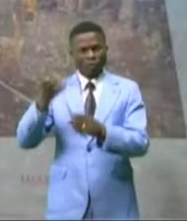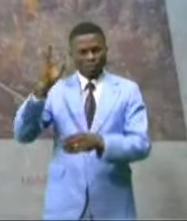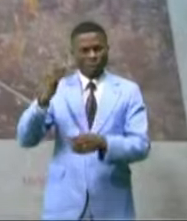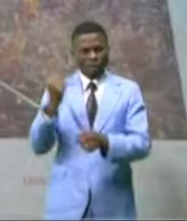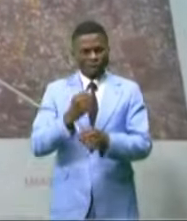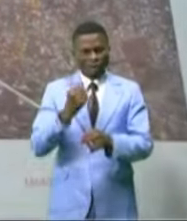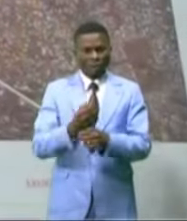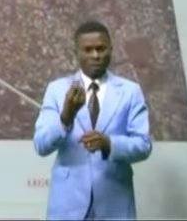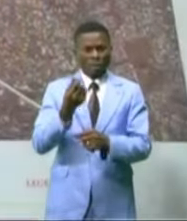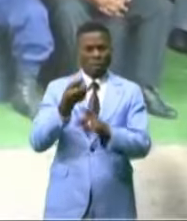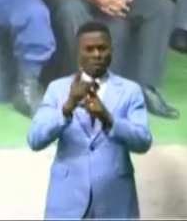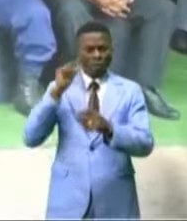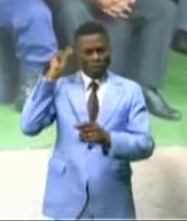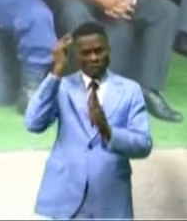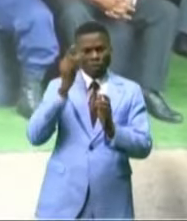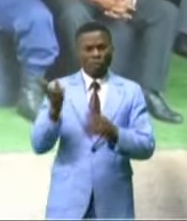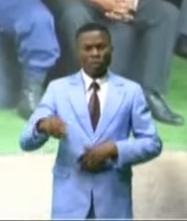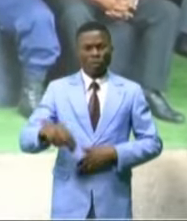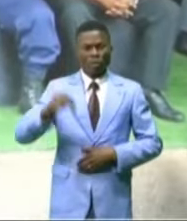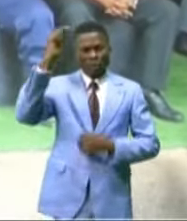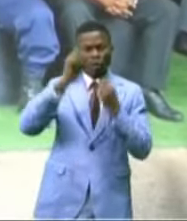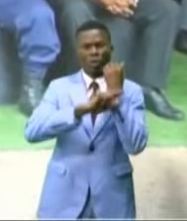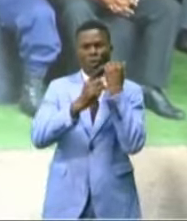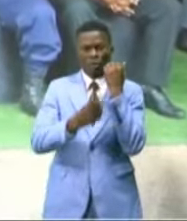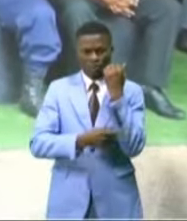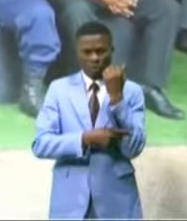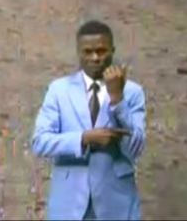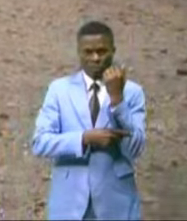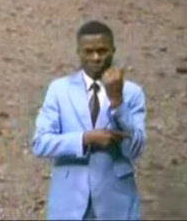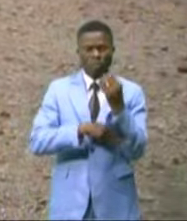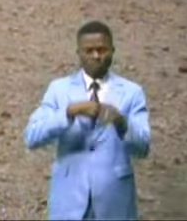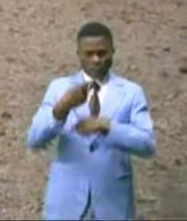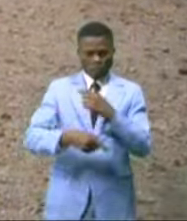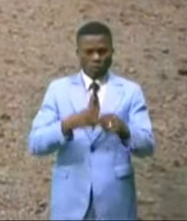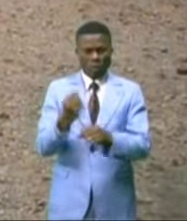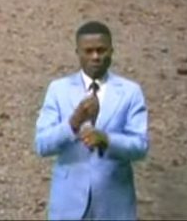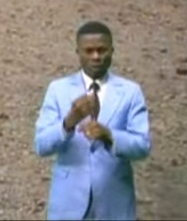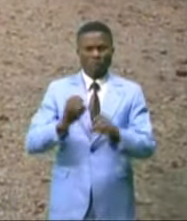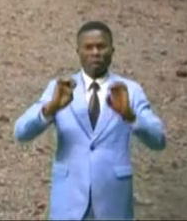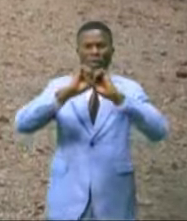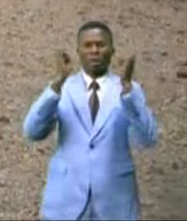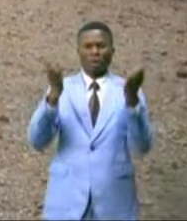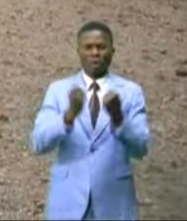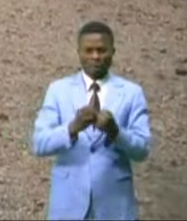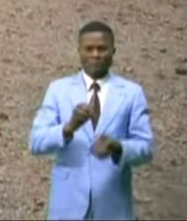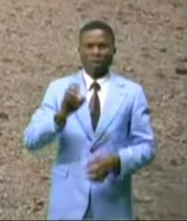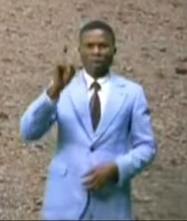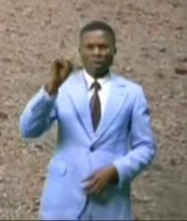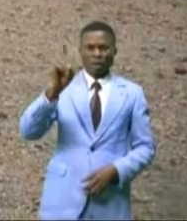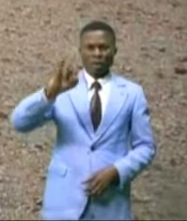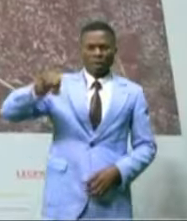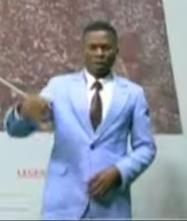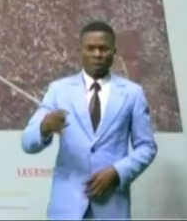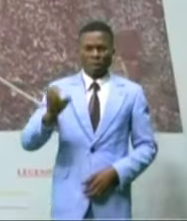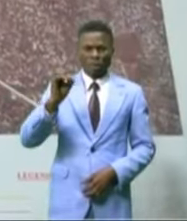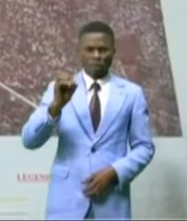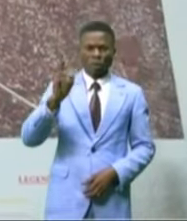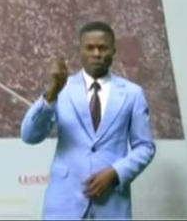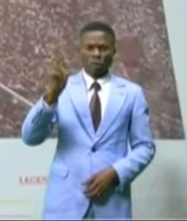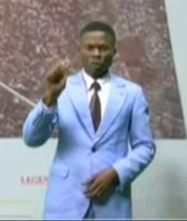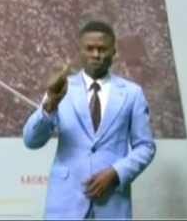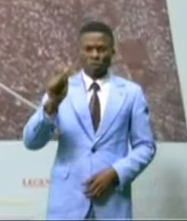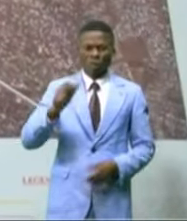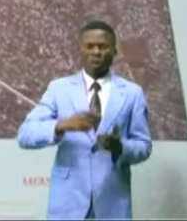sur financement du gouvernement Provin du Nord kivou vont être exécutés par l'entreprise joka trading SARL d'une